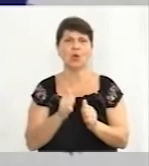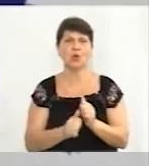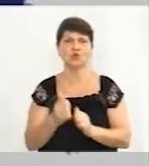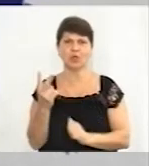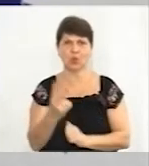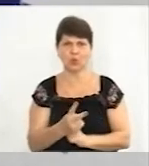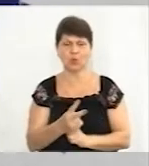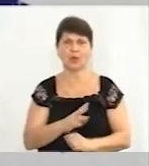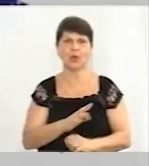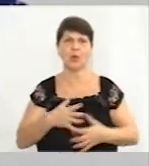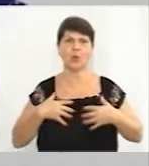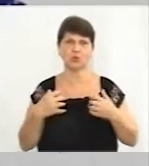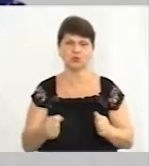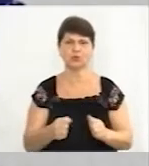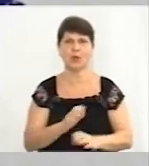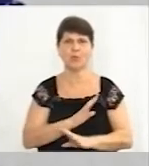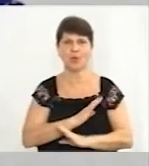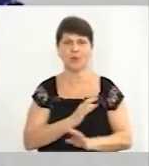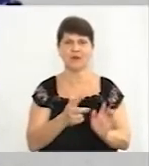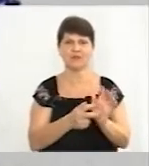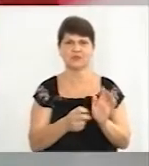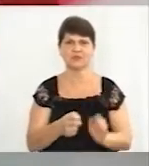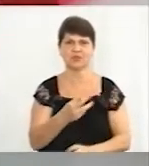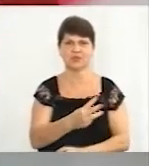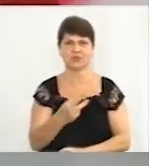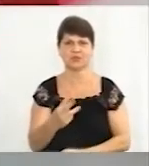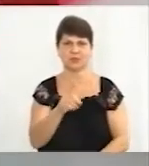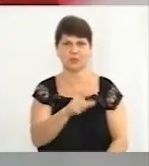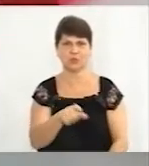пацієнт одужав, померли 833 людини.